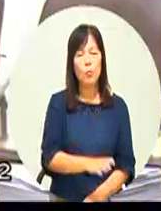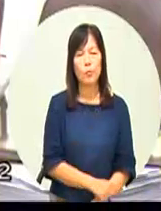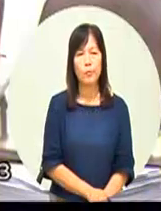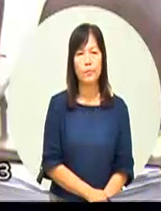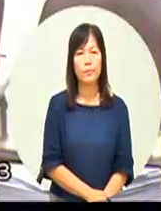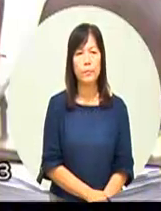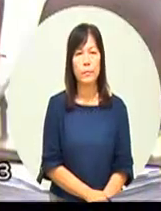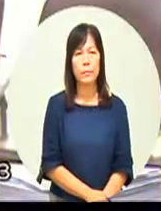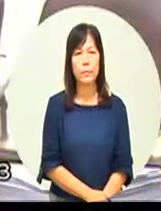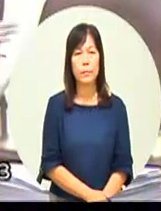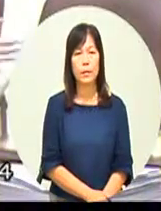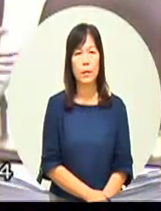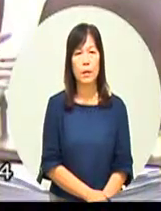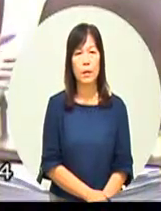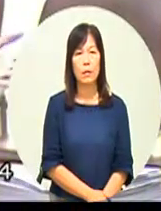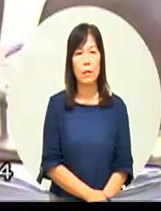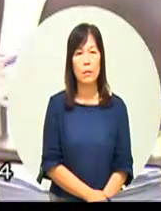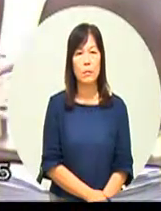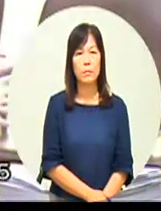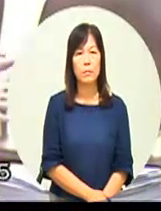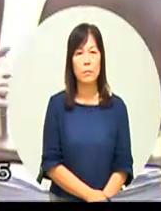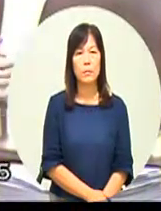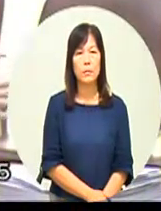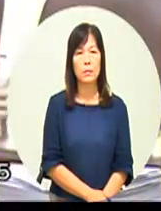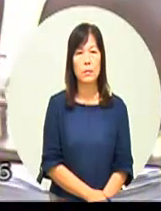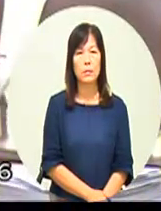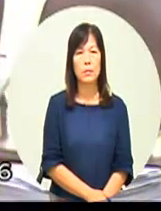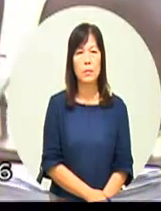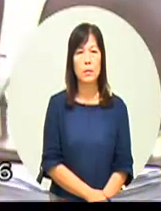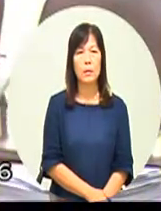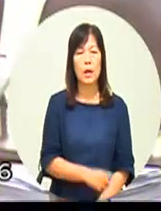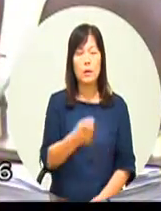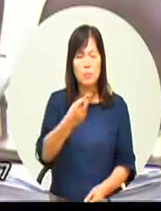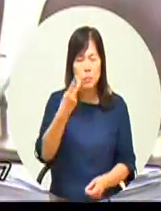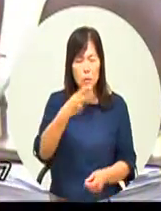也就想说就不需要去大费周